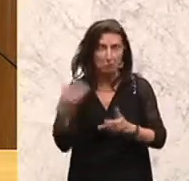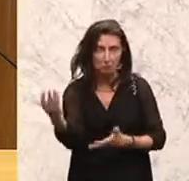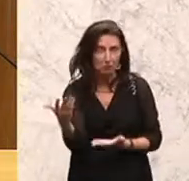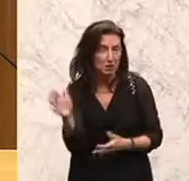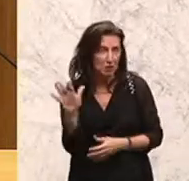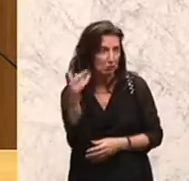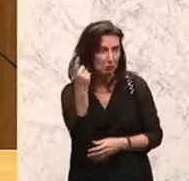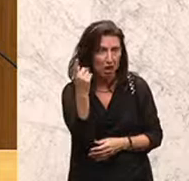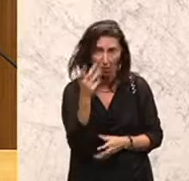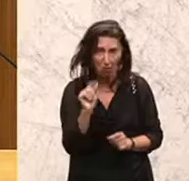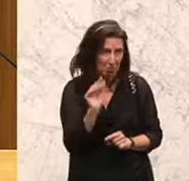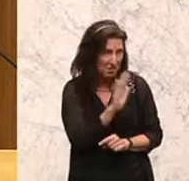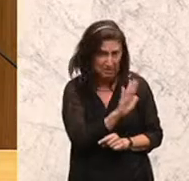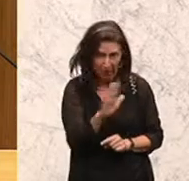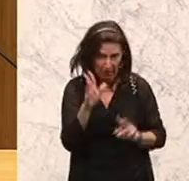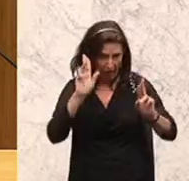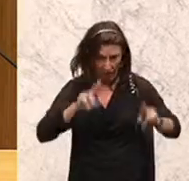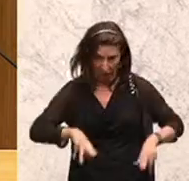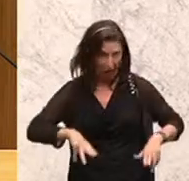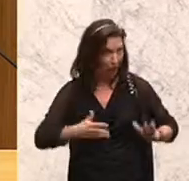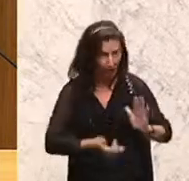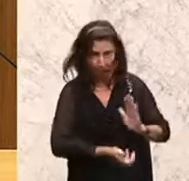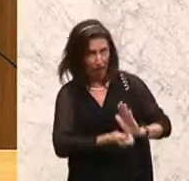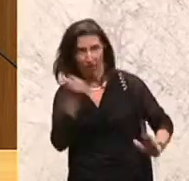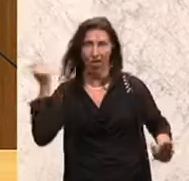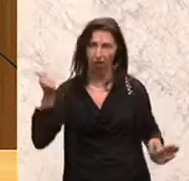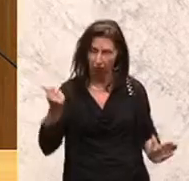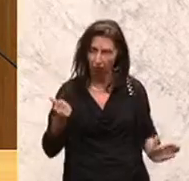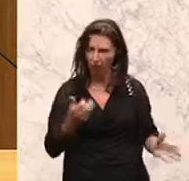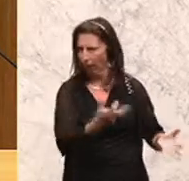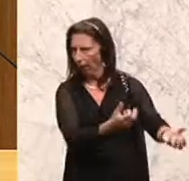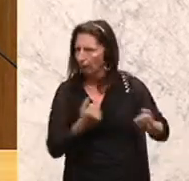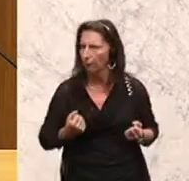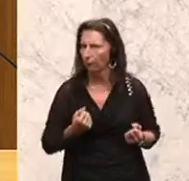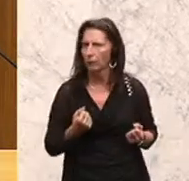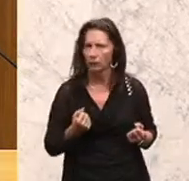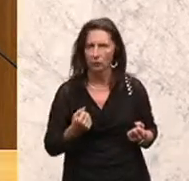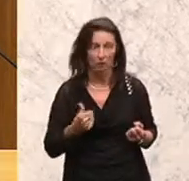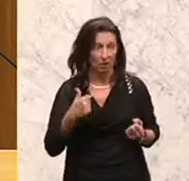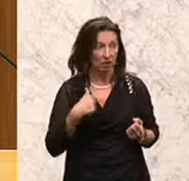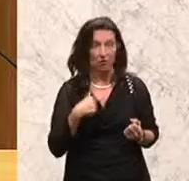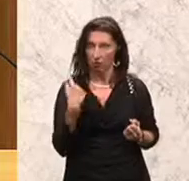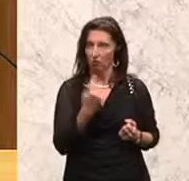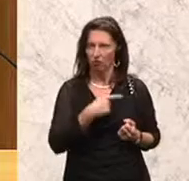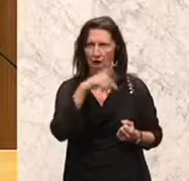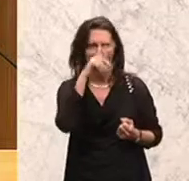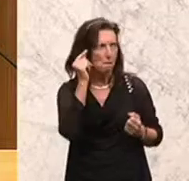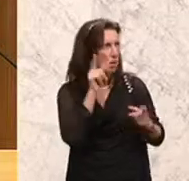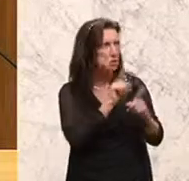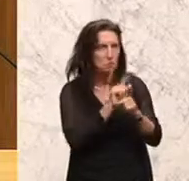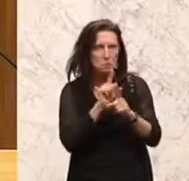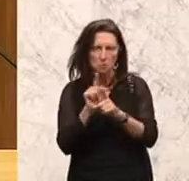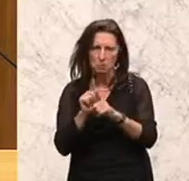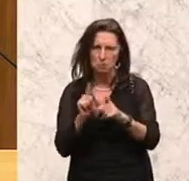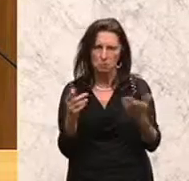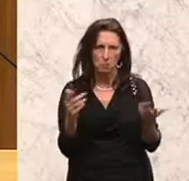völlig entrechtet werden, dass ihnen das völlig aus der Hand genommen wird. Und wir reden mit den Menschen, ich bin mir sicher, sie tun es auch, ich verstehe noch nicht, wie sie